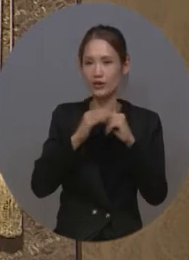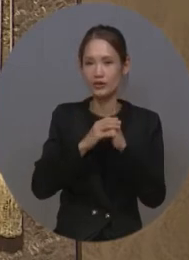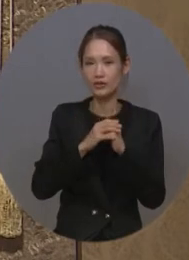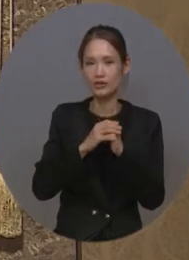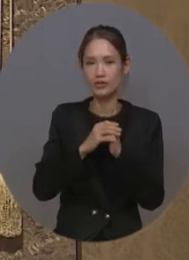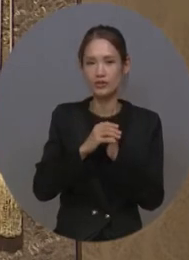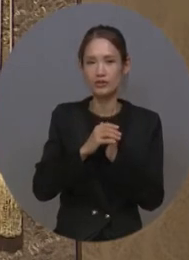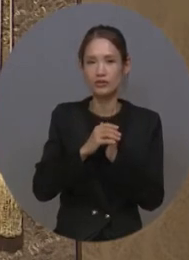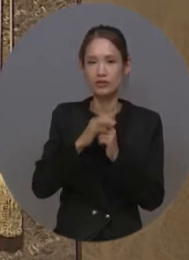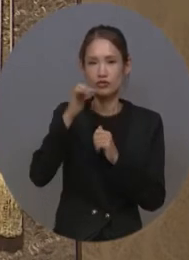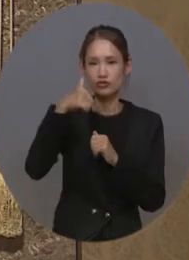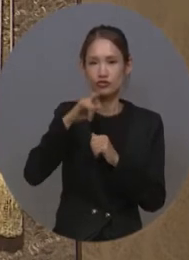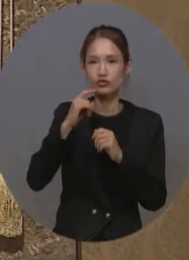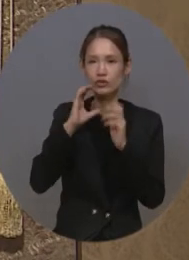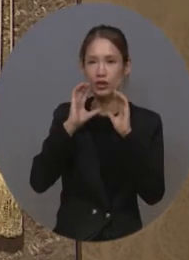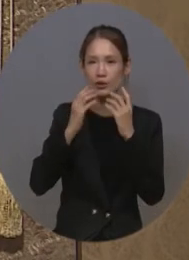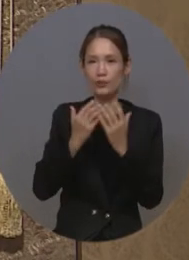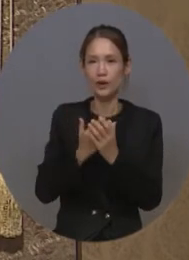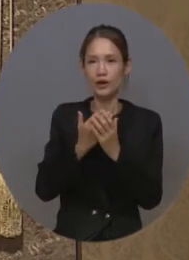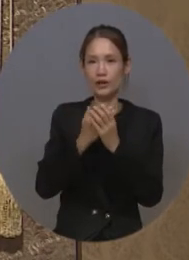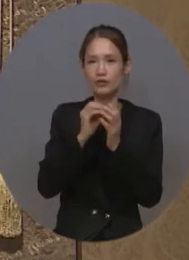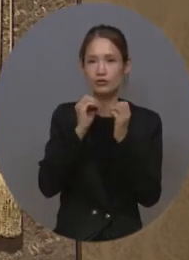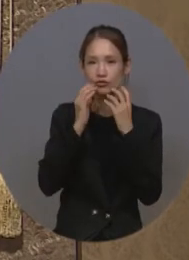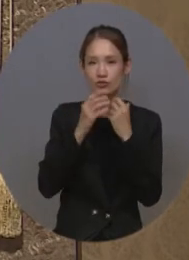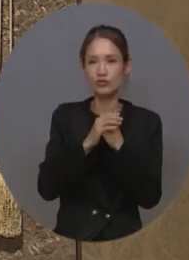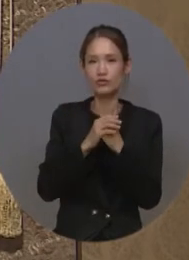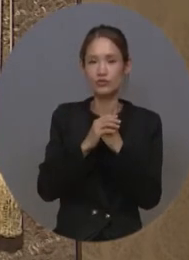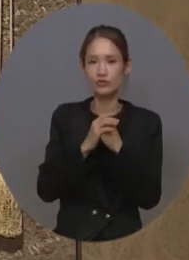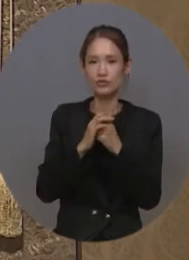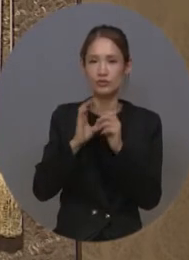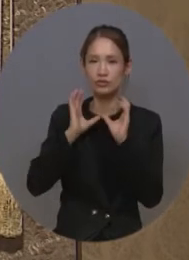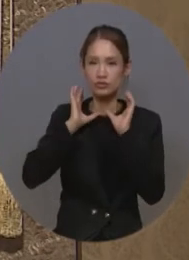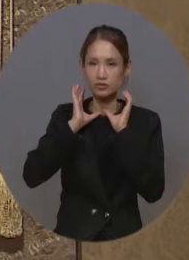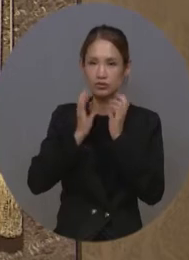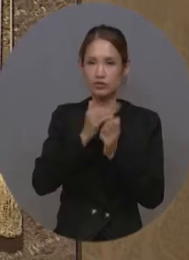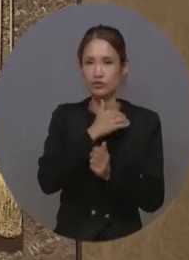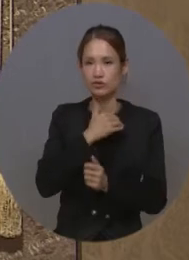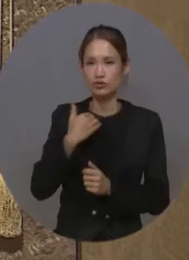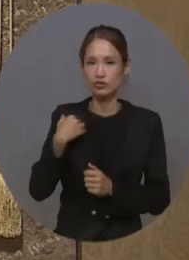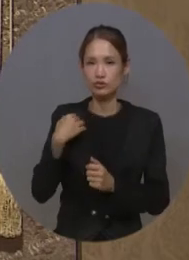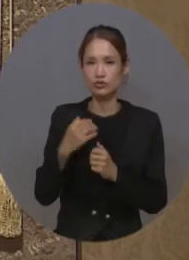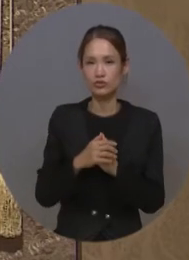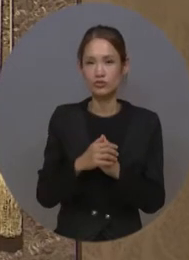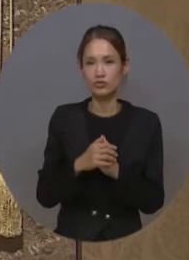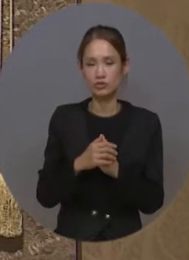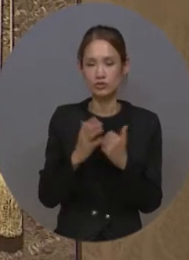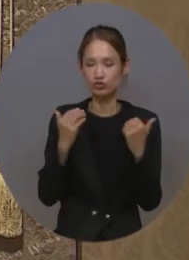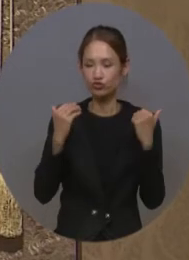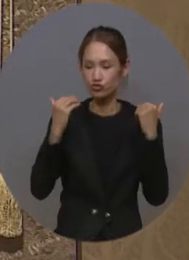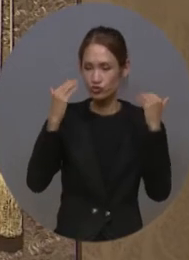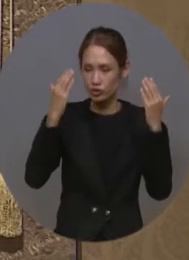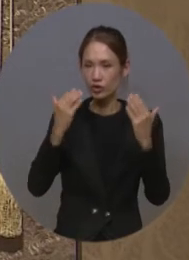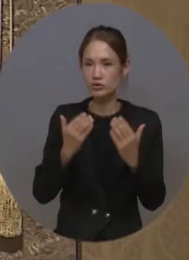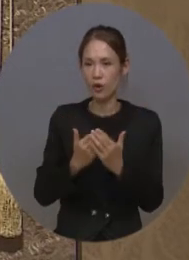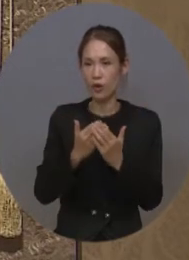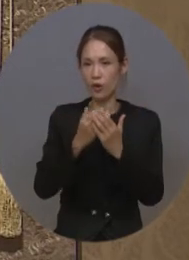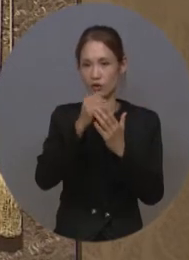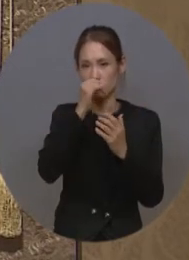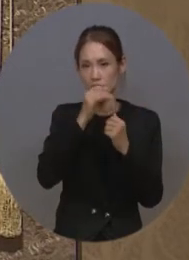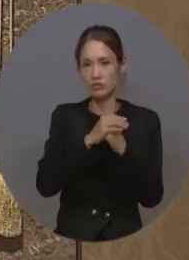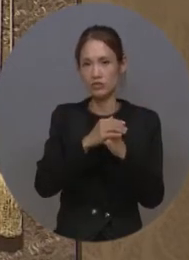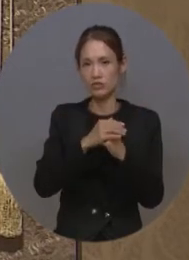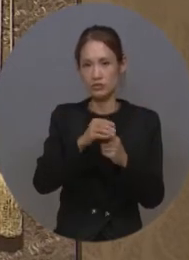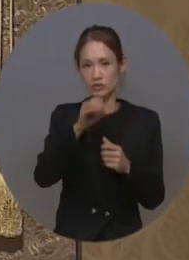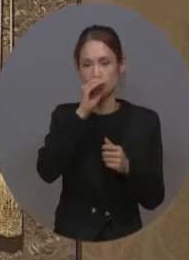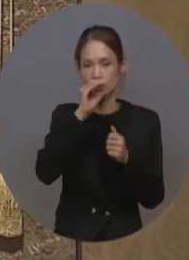들어가기 네. 때문에 구강 발달이 이렇게 나와요. 그럼 아... 뒤쪽 기도가 충분히 확보된 상태로 성장을 하게 돼요. 예... 젖병은